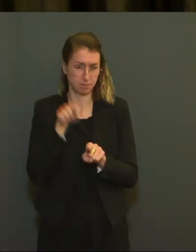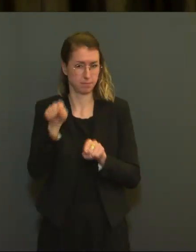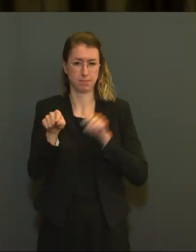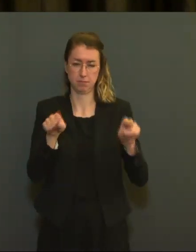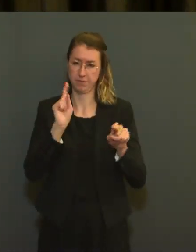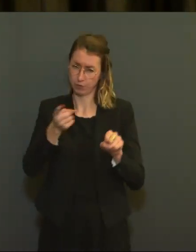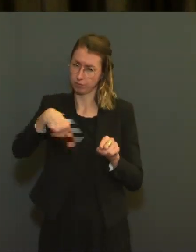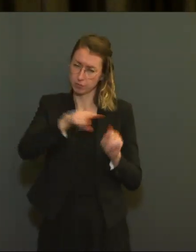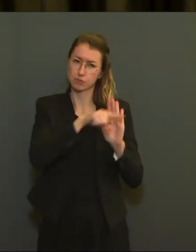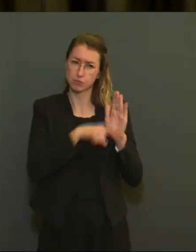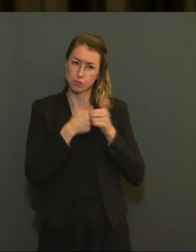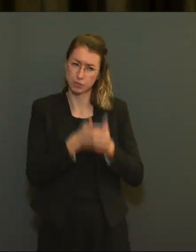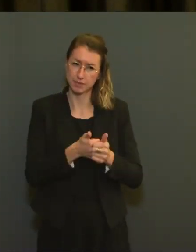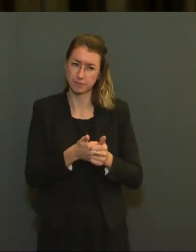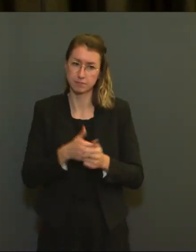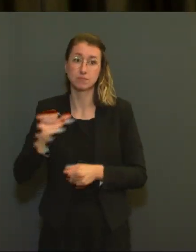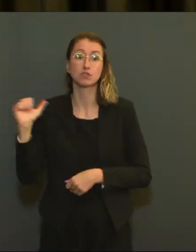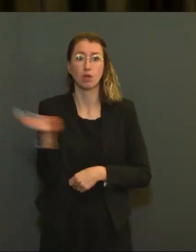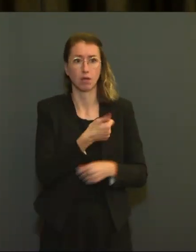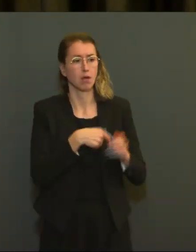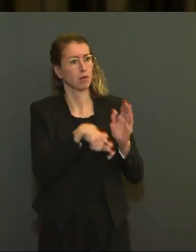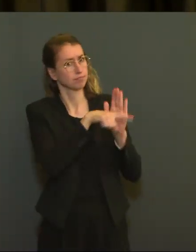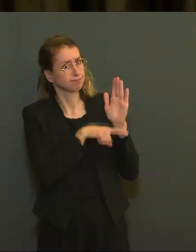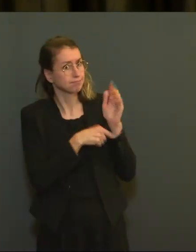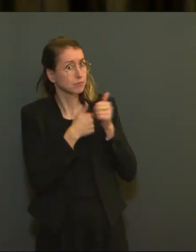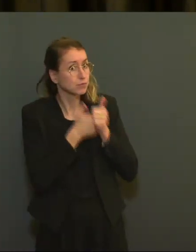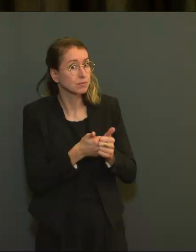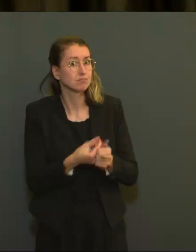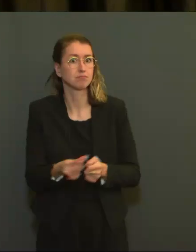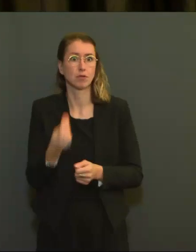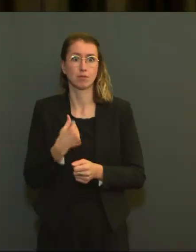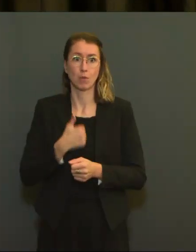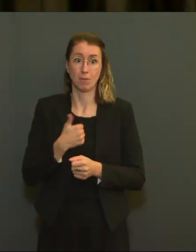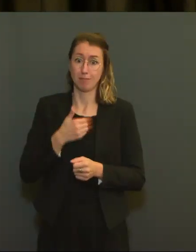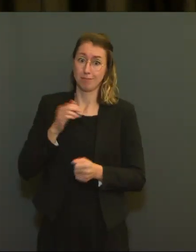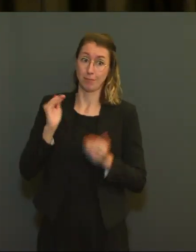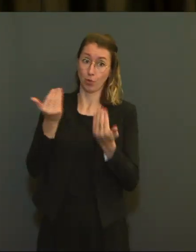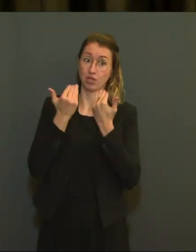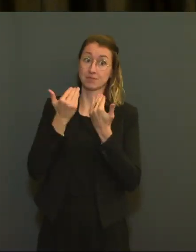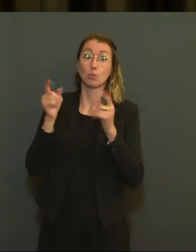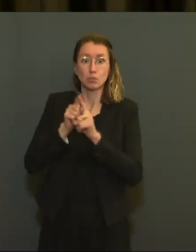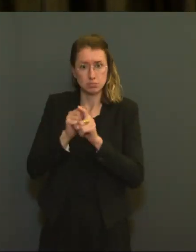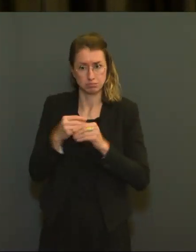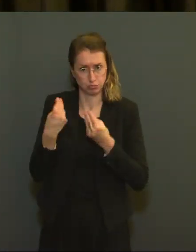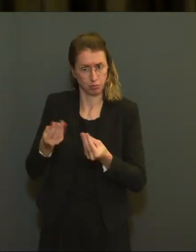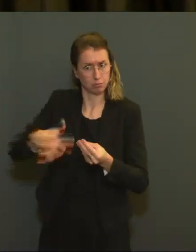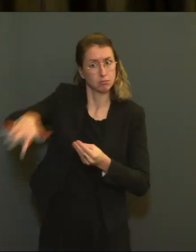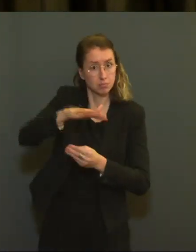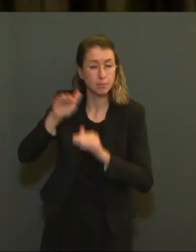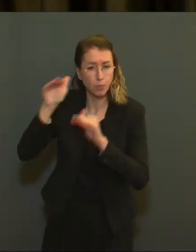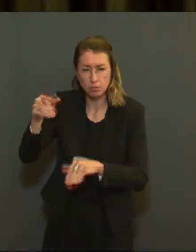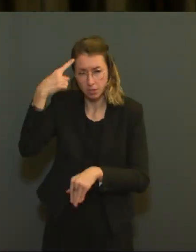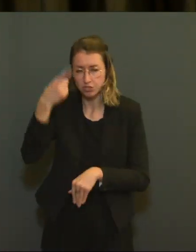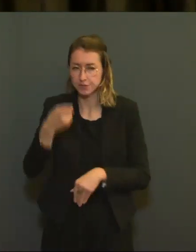protection, nous nous protégeons et nous protégeons ceux qui nous entourent. Bien sûr, le risque zéro n'existe pas. Il s'agit d'un virus